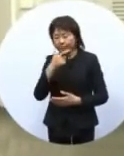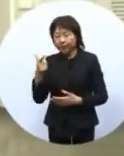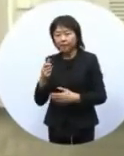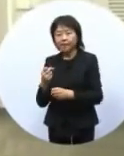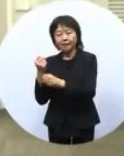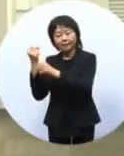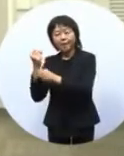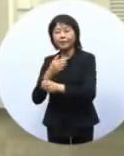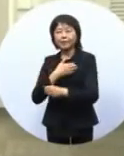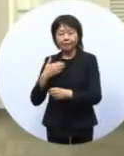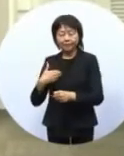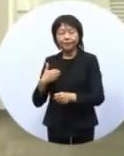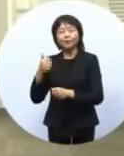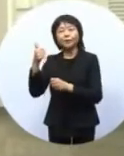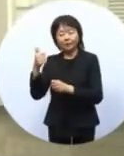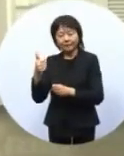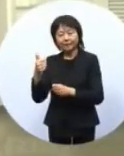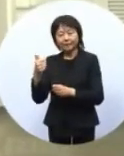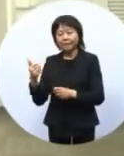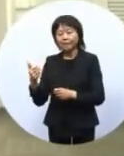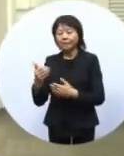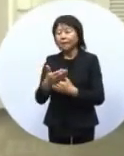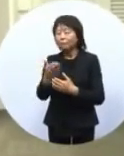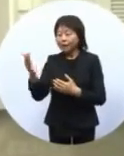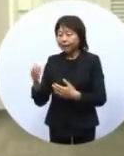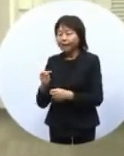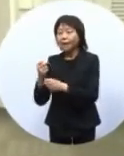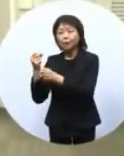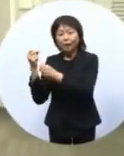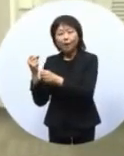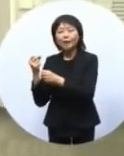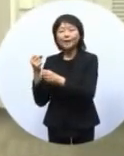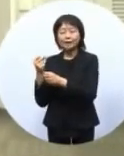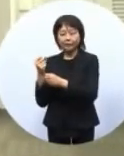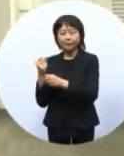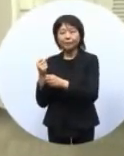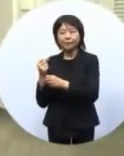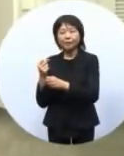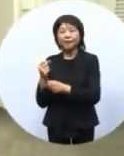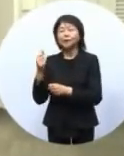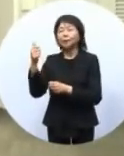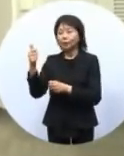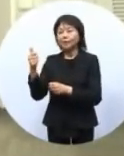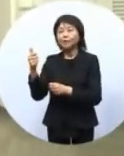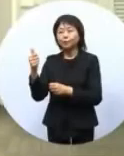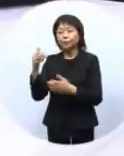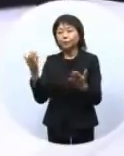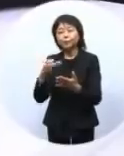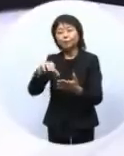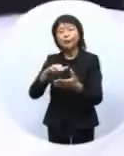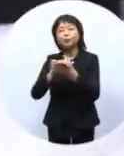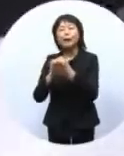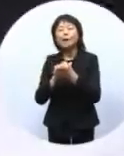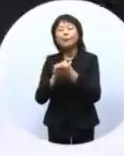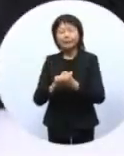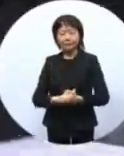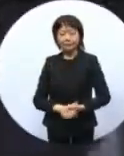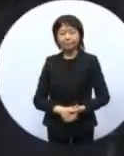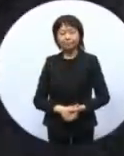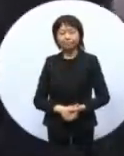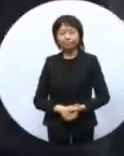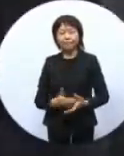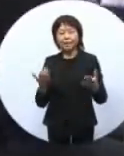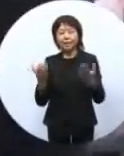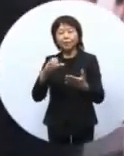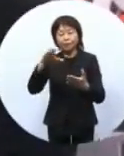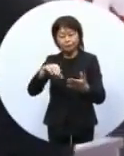しい存在ということで、周囲からも頼られている、そんな職場の仲間です。 職場